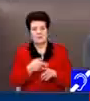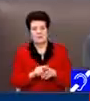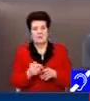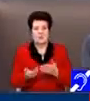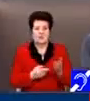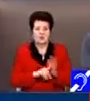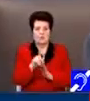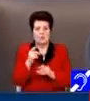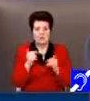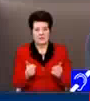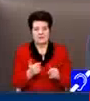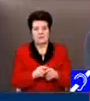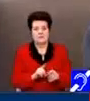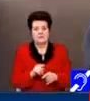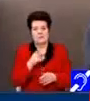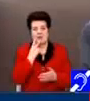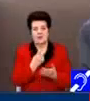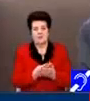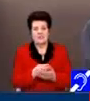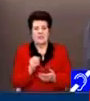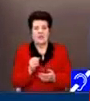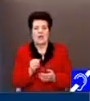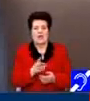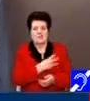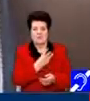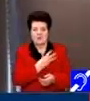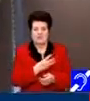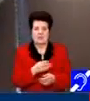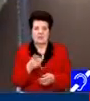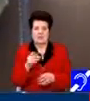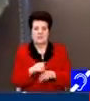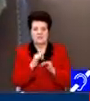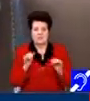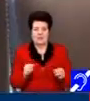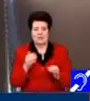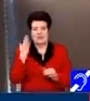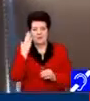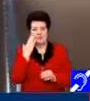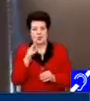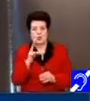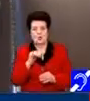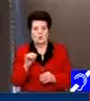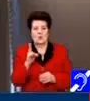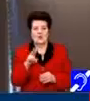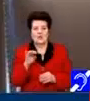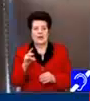în rezolvarea tensiunilor ridicate privind ambiția fenianului de a-și dezvolta capacitățile nucleare.